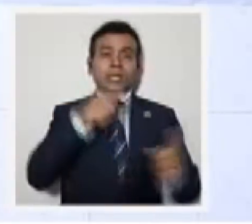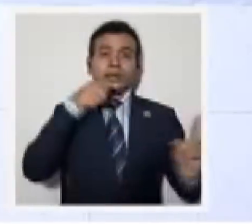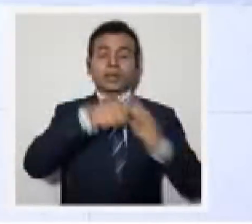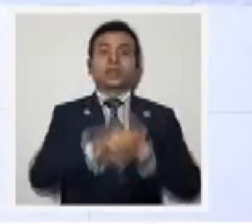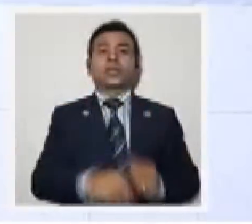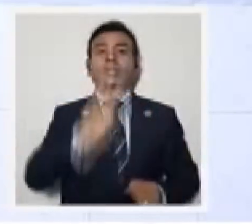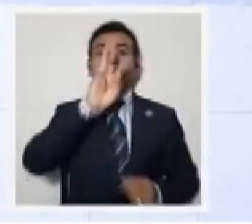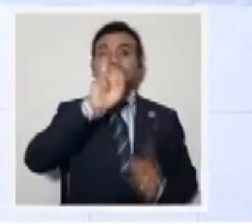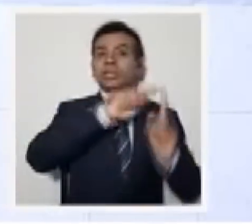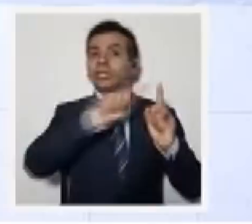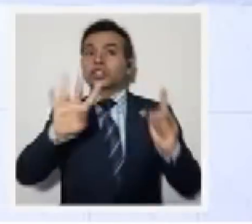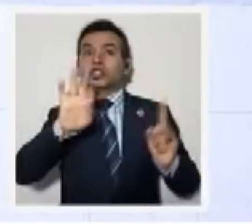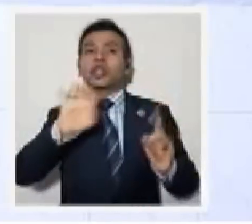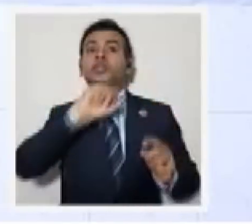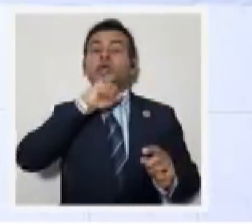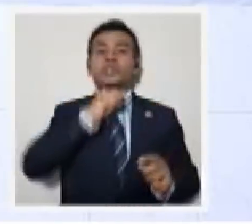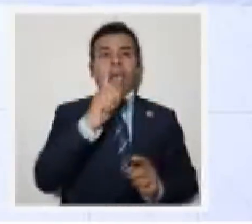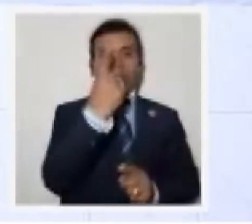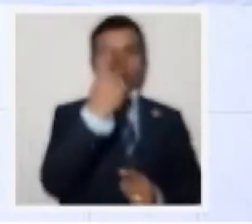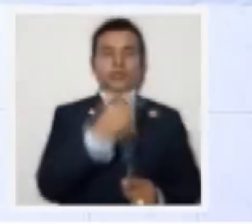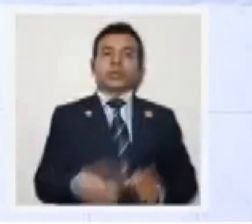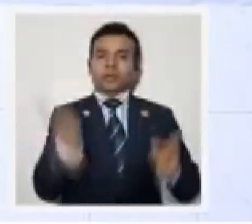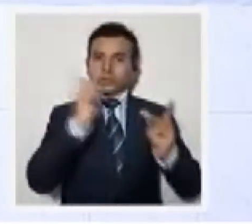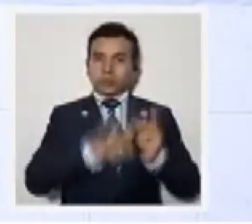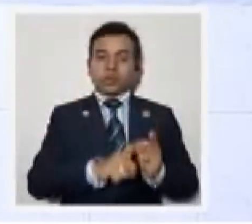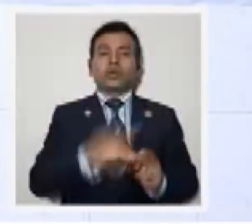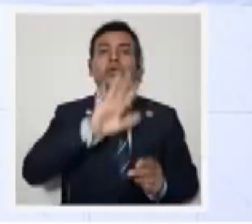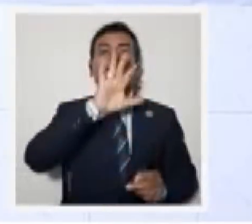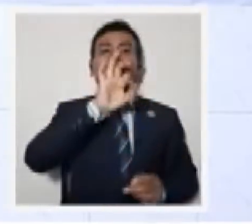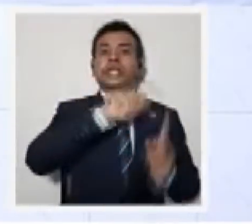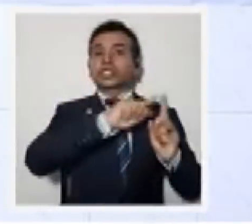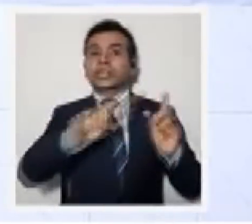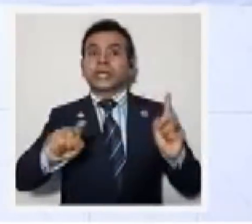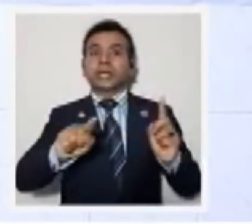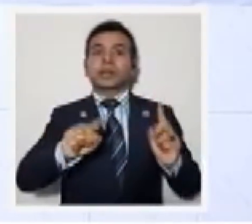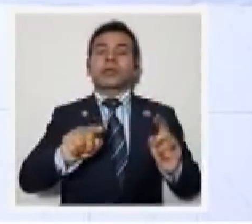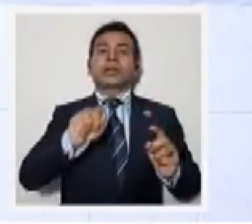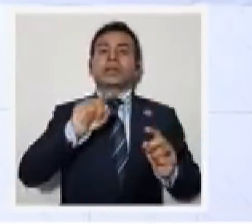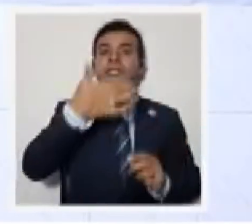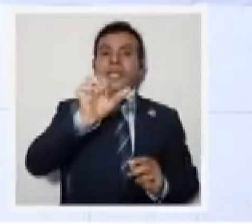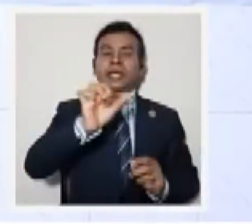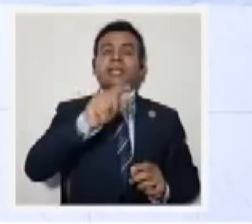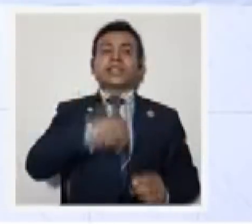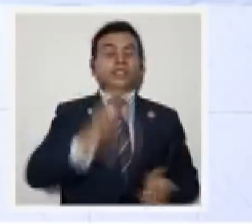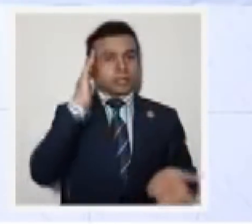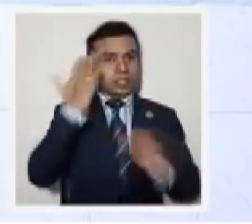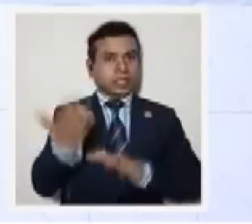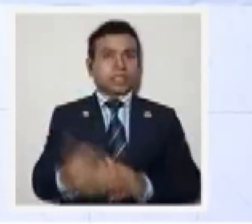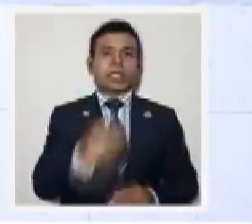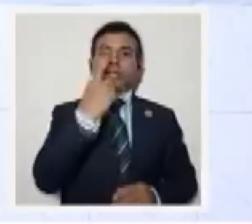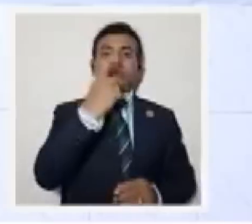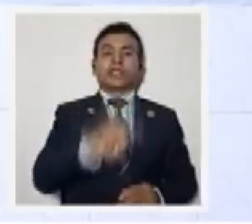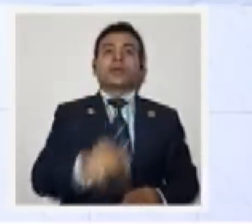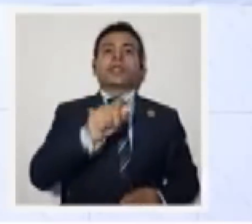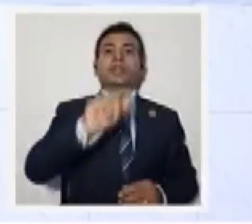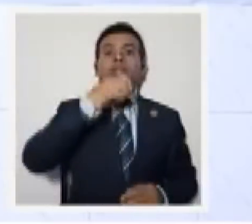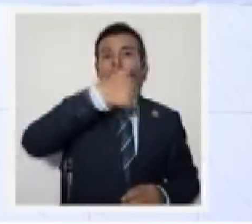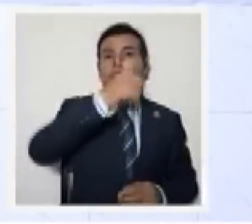আমাদের পুরুষ মহিলা যারা ইন্তেকাল করেছেন তাদের বয়সের মধ্যে 30 থেকে 40 বছরের মধ্যে